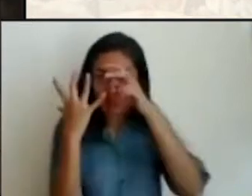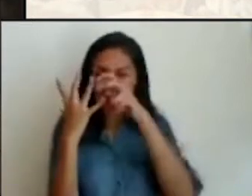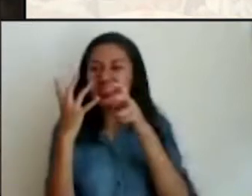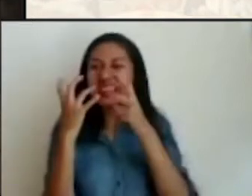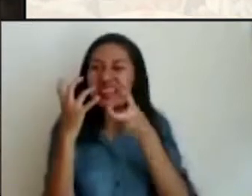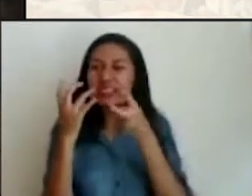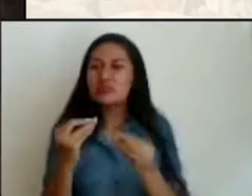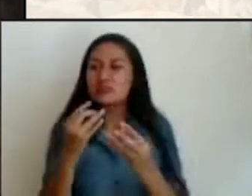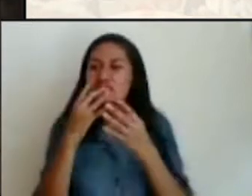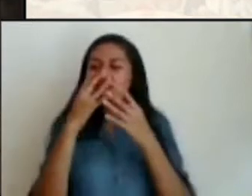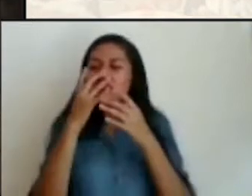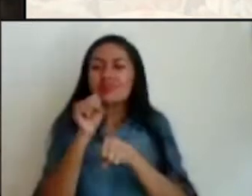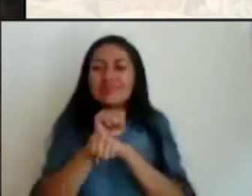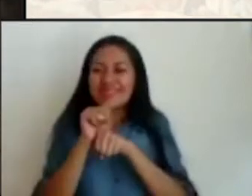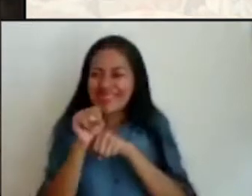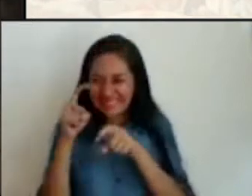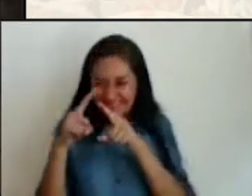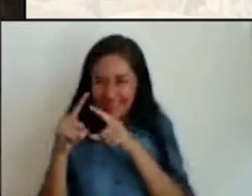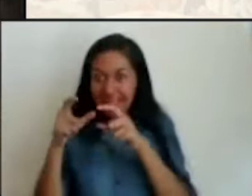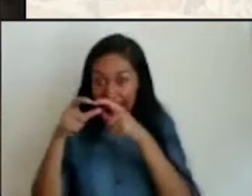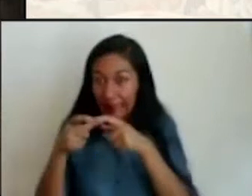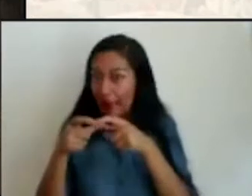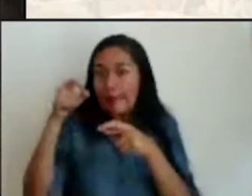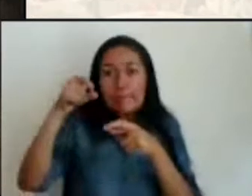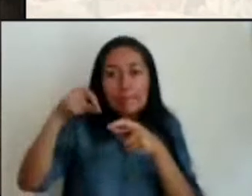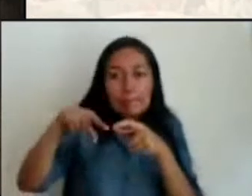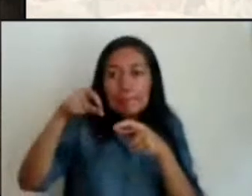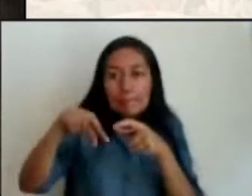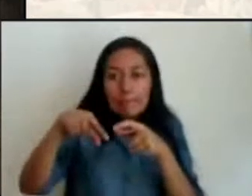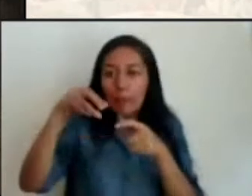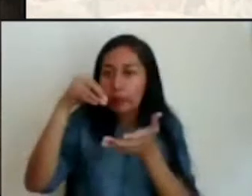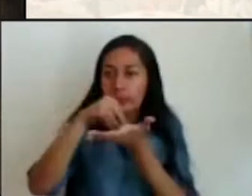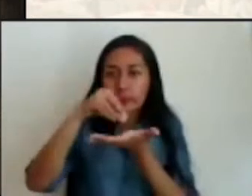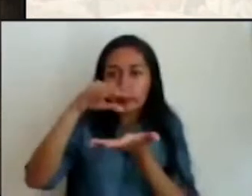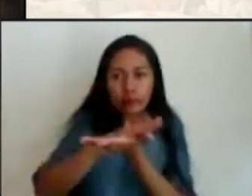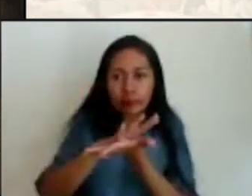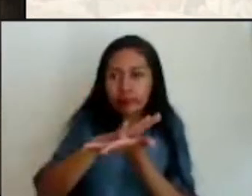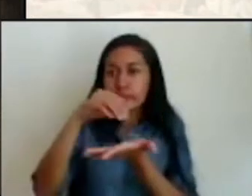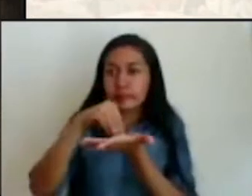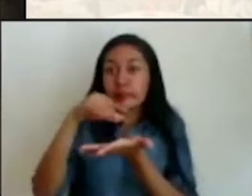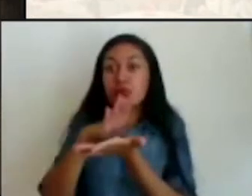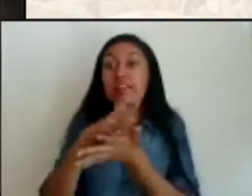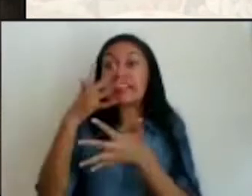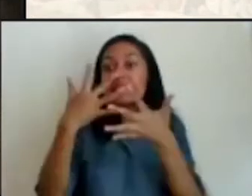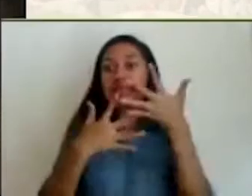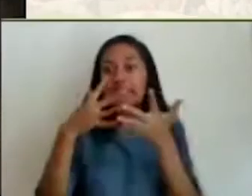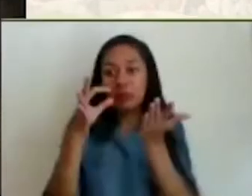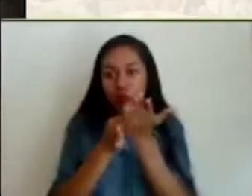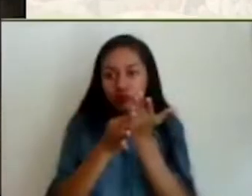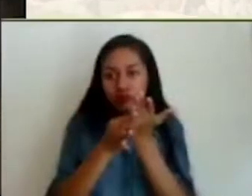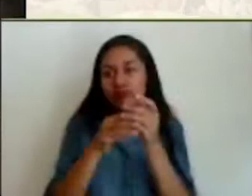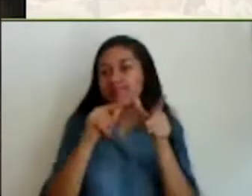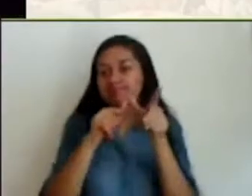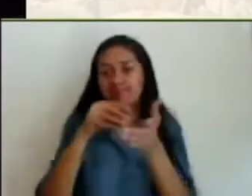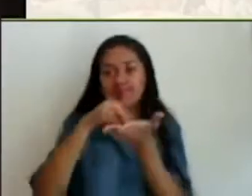olor perfumante que trae salud contra el olor miasmático, el olor de la corrupción. L'ultimo conio